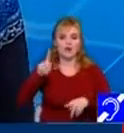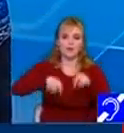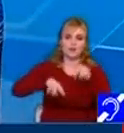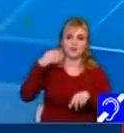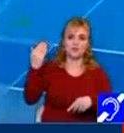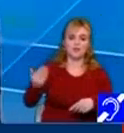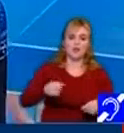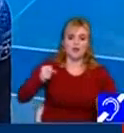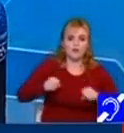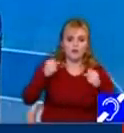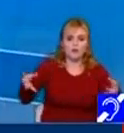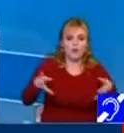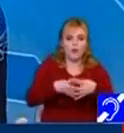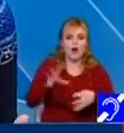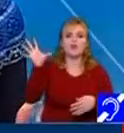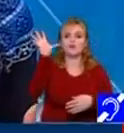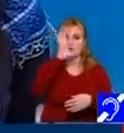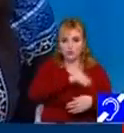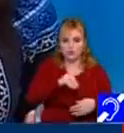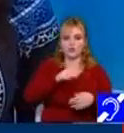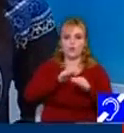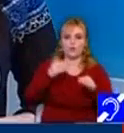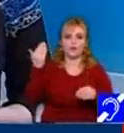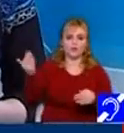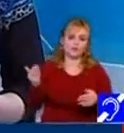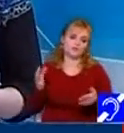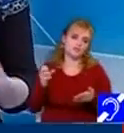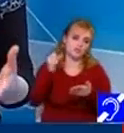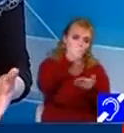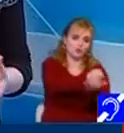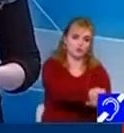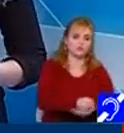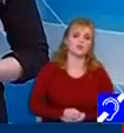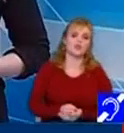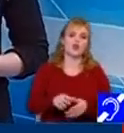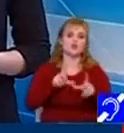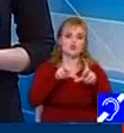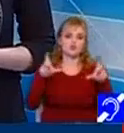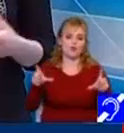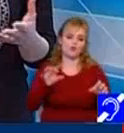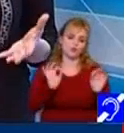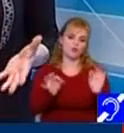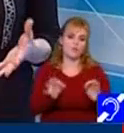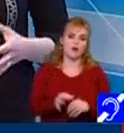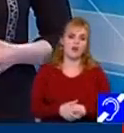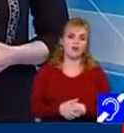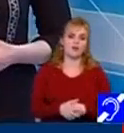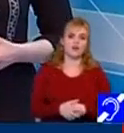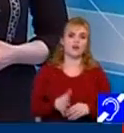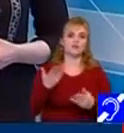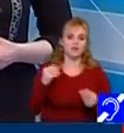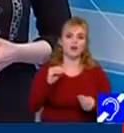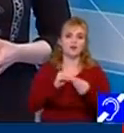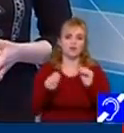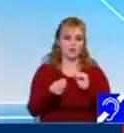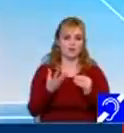eforturi comune au reușit să-și includă copiii în instituții de învățământ generale, chiar dacă stereotipurile și problemele din sistem